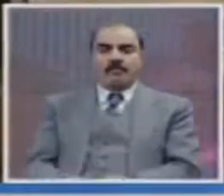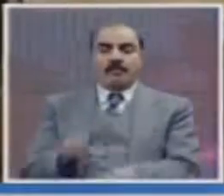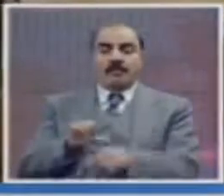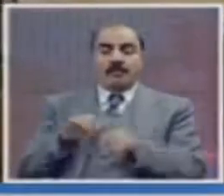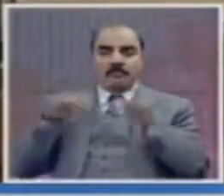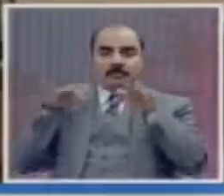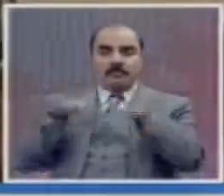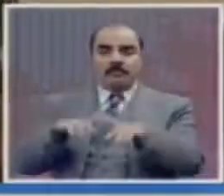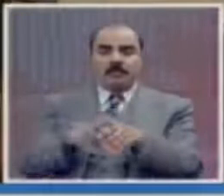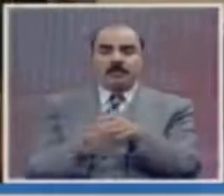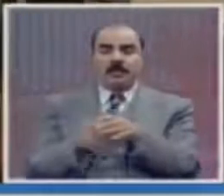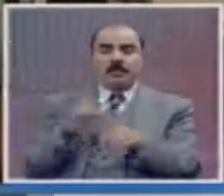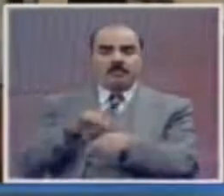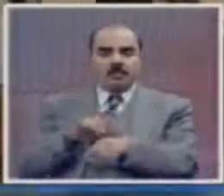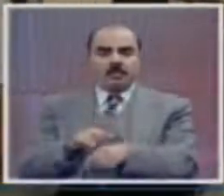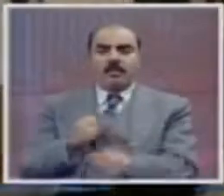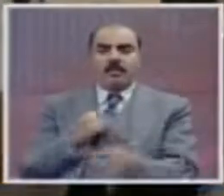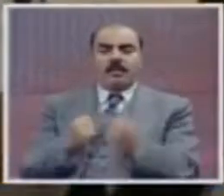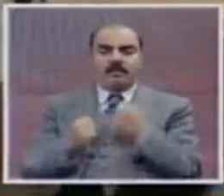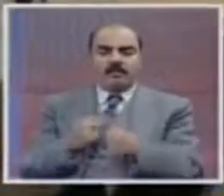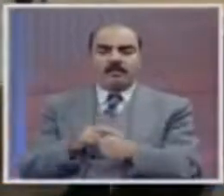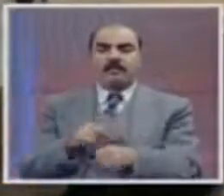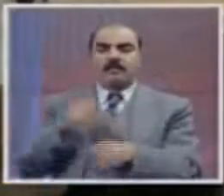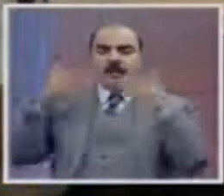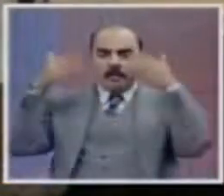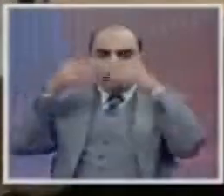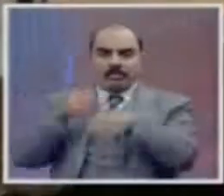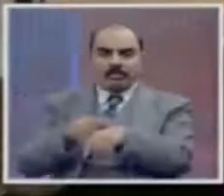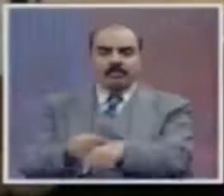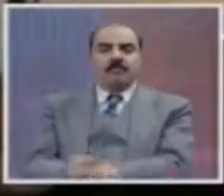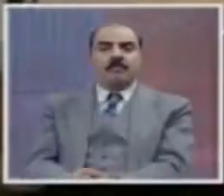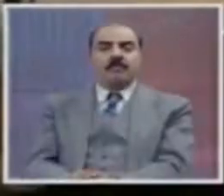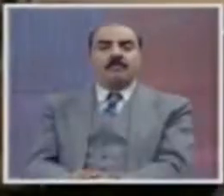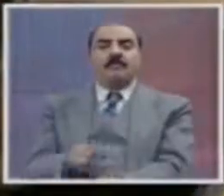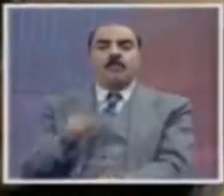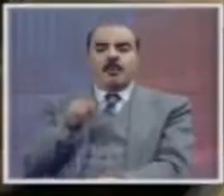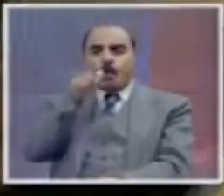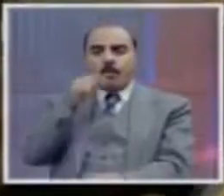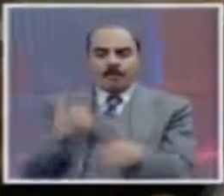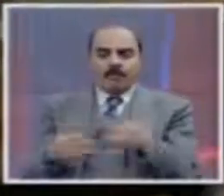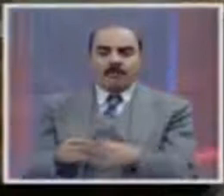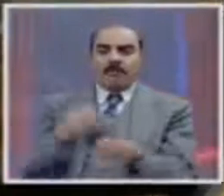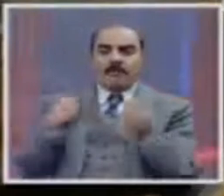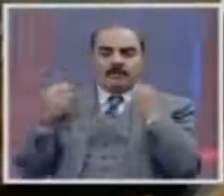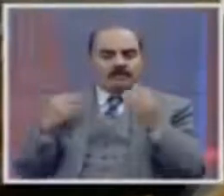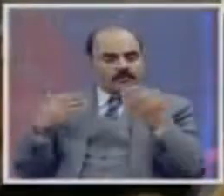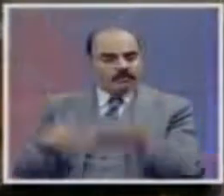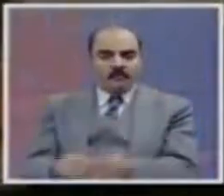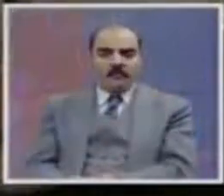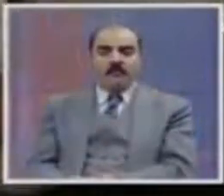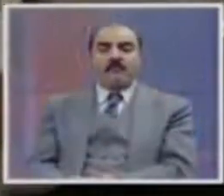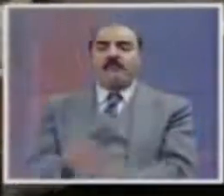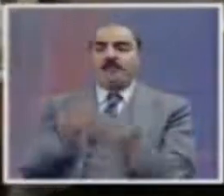بيني بين كلية الطب وكلية العلاج الطبيعي وكلية التمريض وكلية علوم الإعاقة وكلية التربية الرياضية وكلية